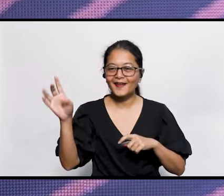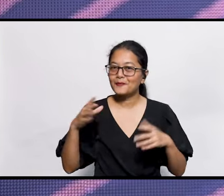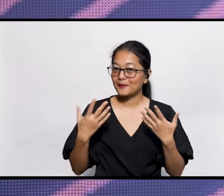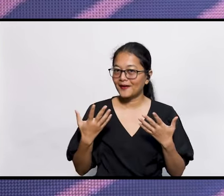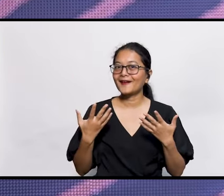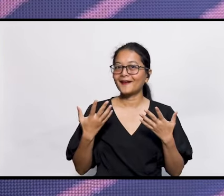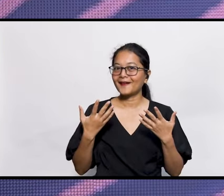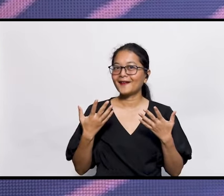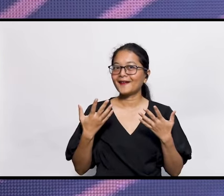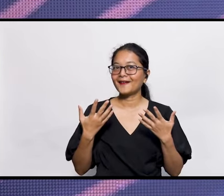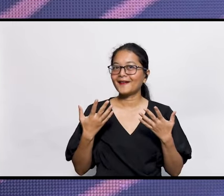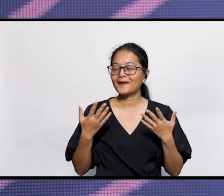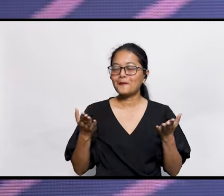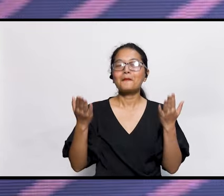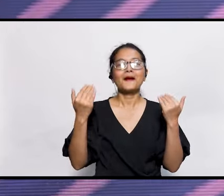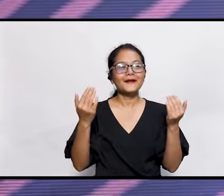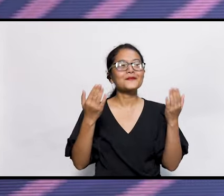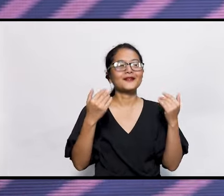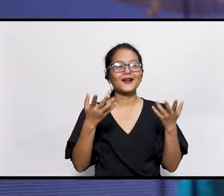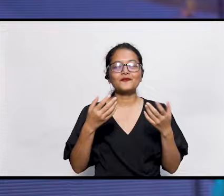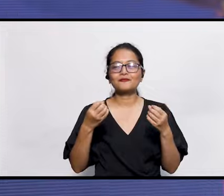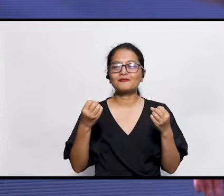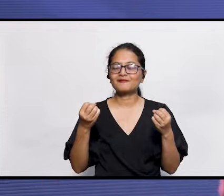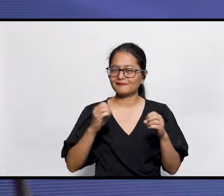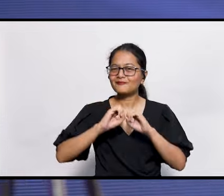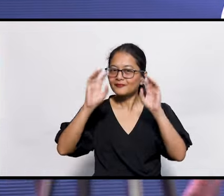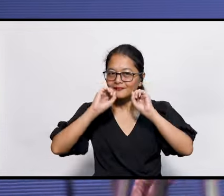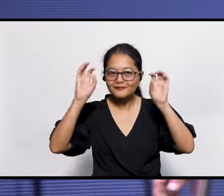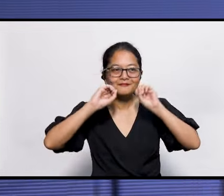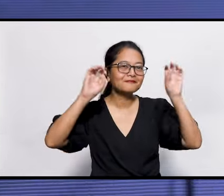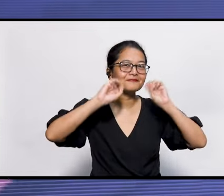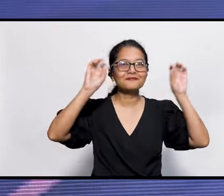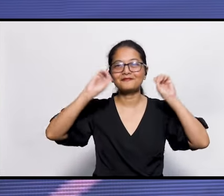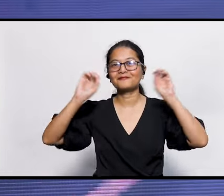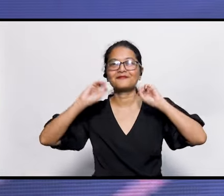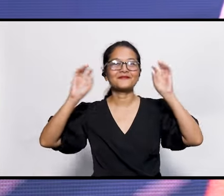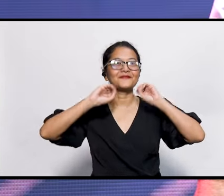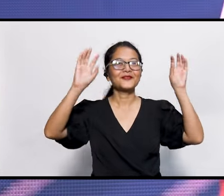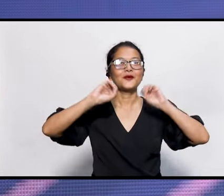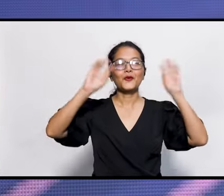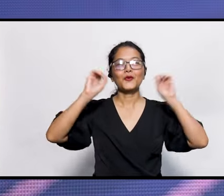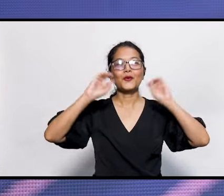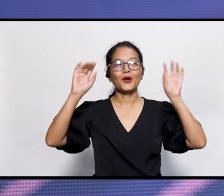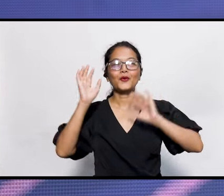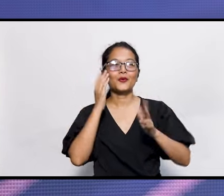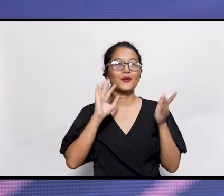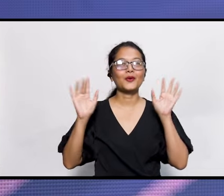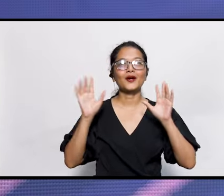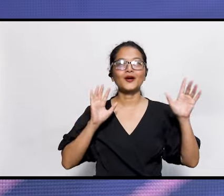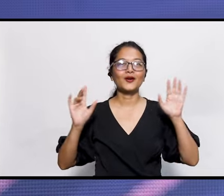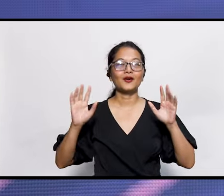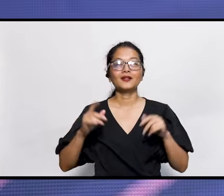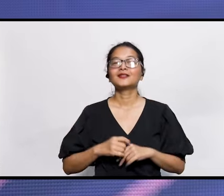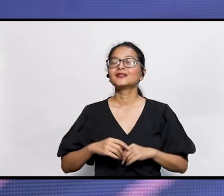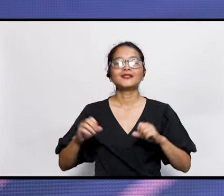terus Nah gitu dong PRnya mana PRnya di di sini w Shout of praise